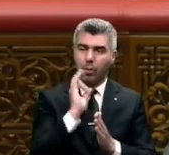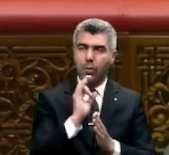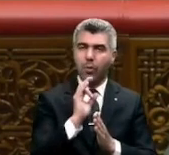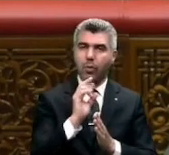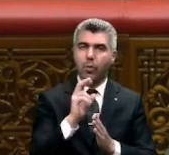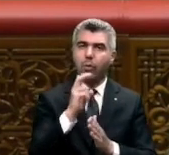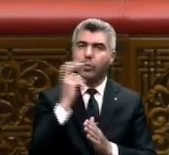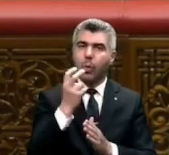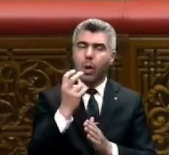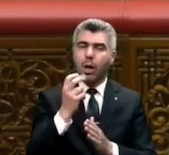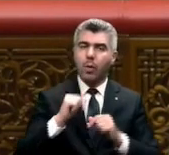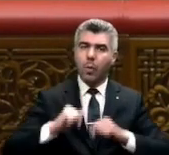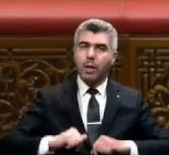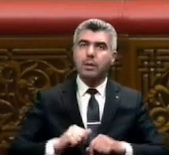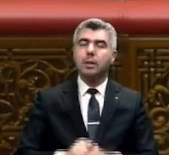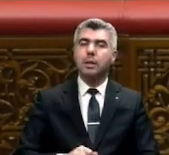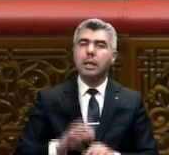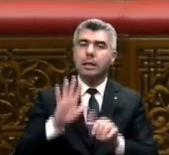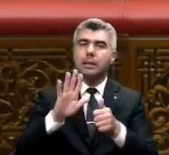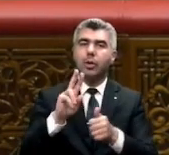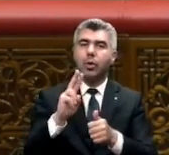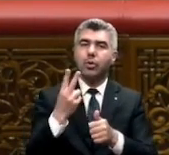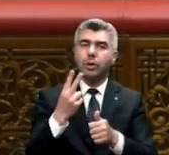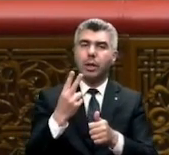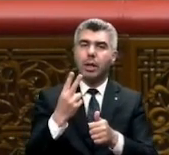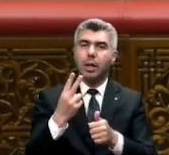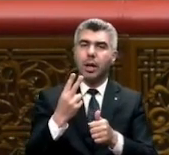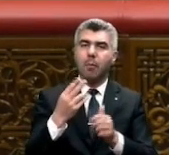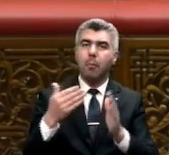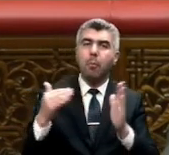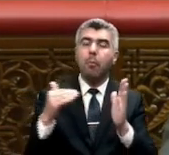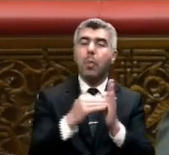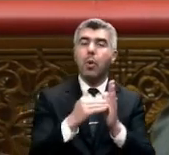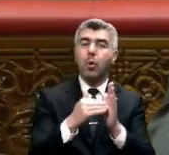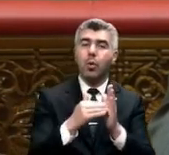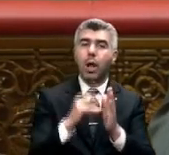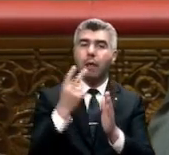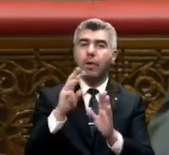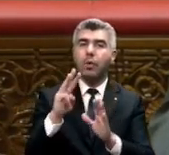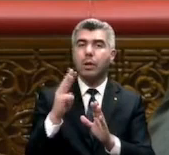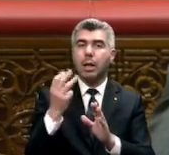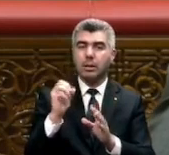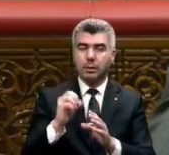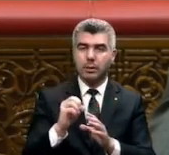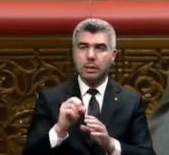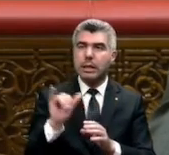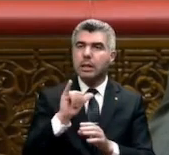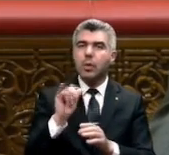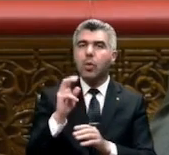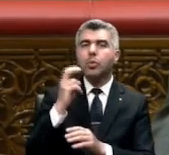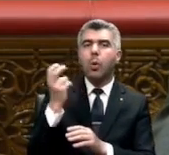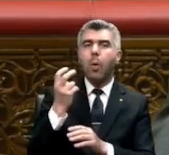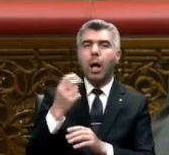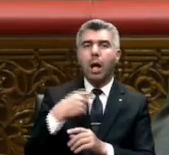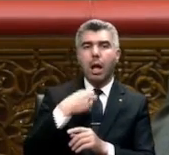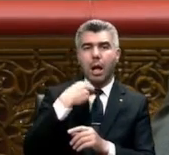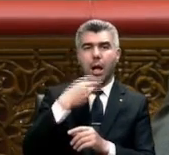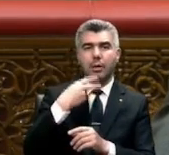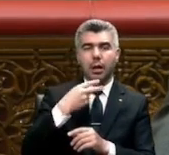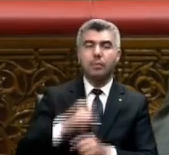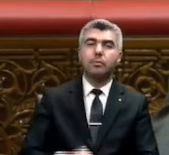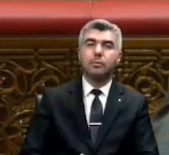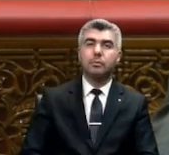مليون سائح في 2030 انا بغيت نسول علاش من سائح كنتكلمو واش